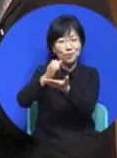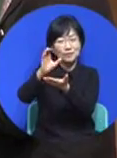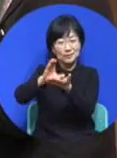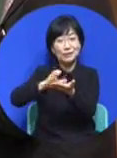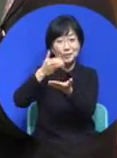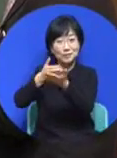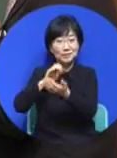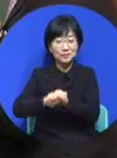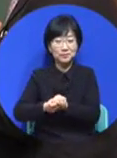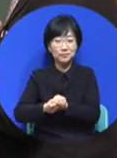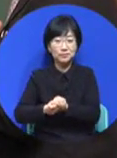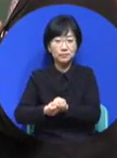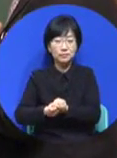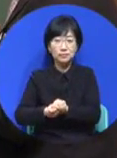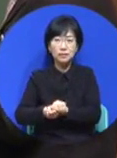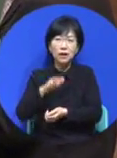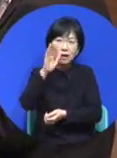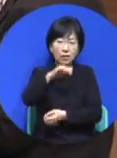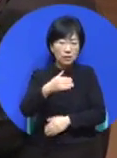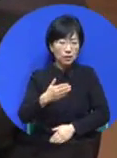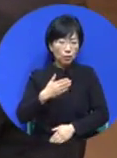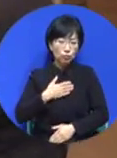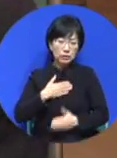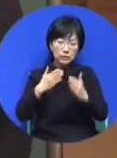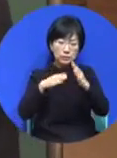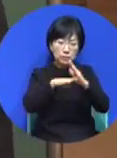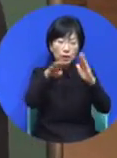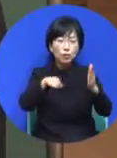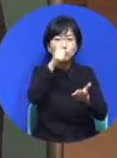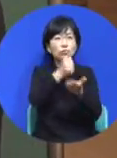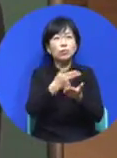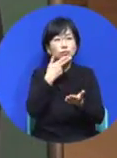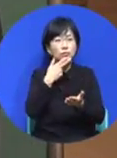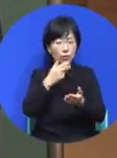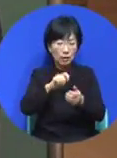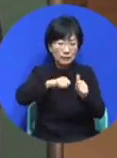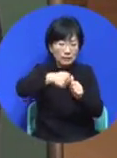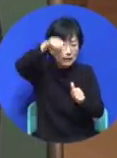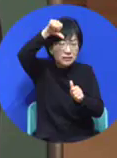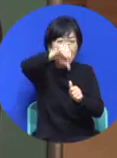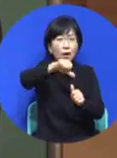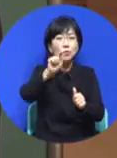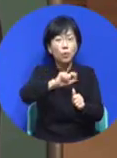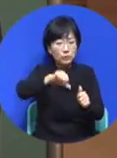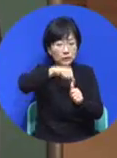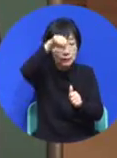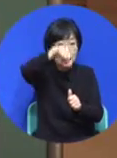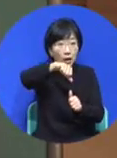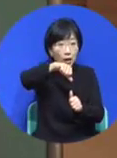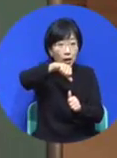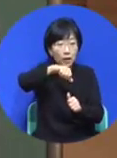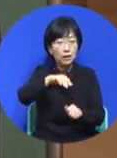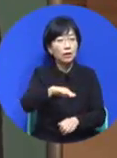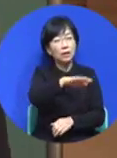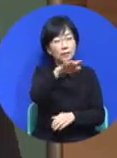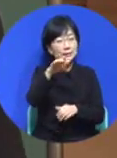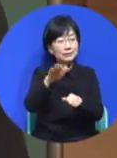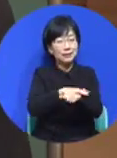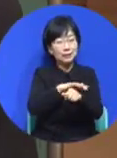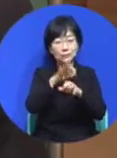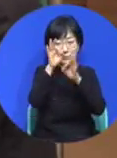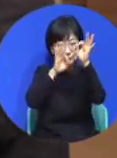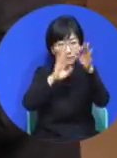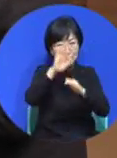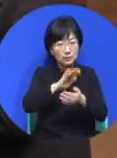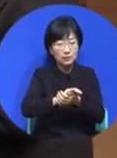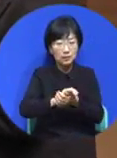우리 가문에 무슨 잘못이 있다고 이렇게 큰 재앙 들어닥칩니까? 잘못이 아닙니다. 그걸 보고 원죄라고 합니다. So many people say, what did we do wrong